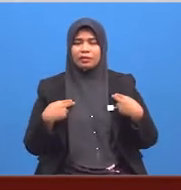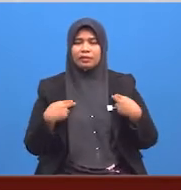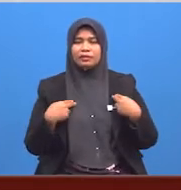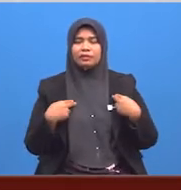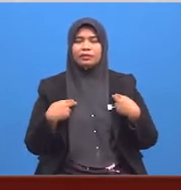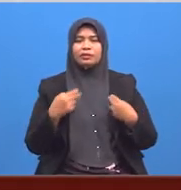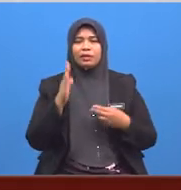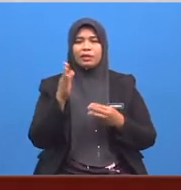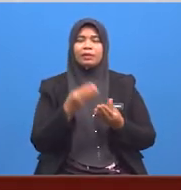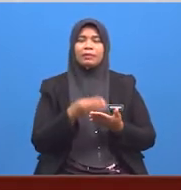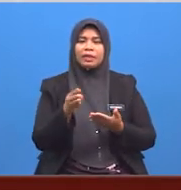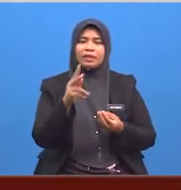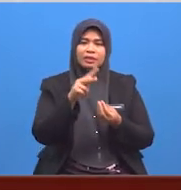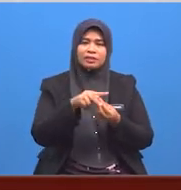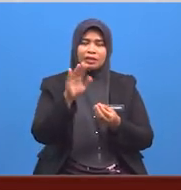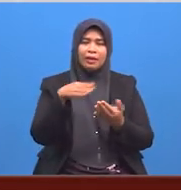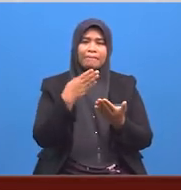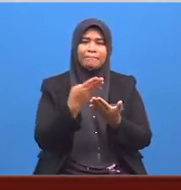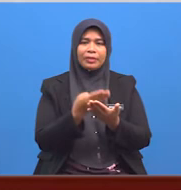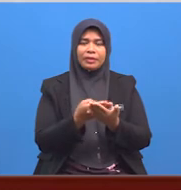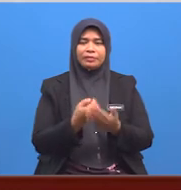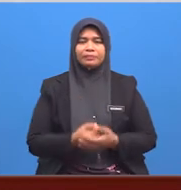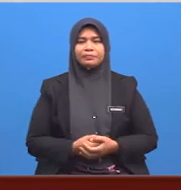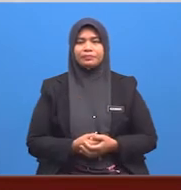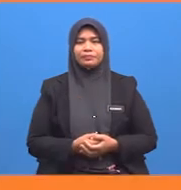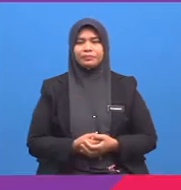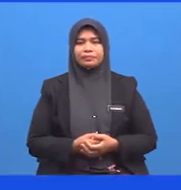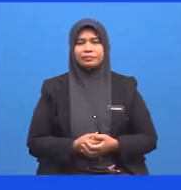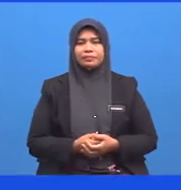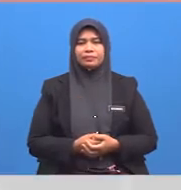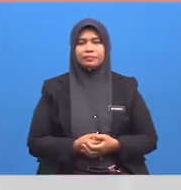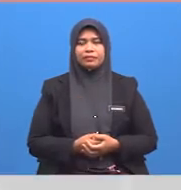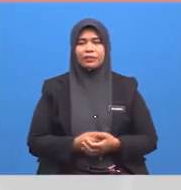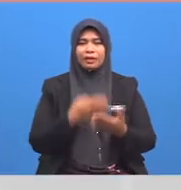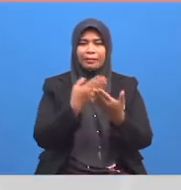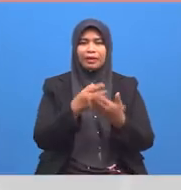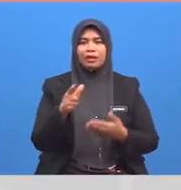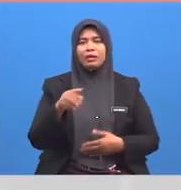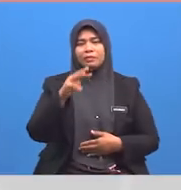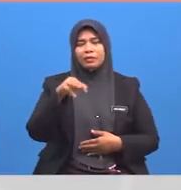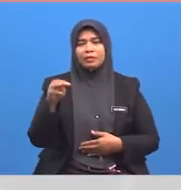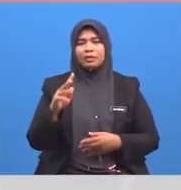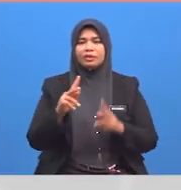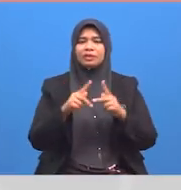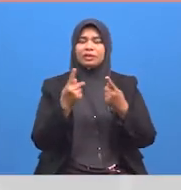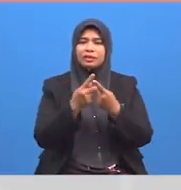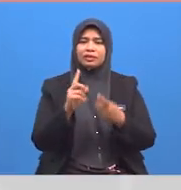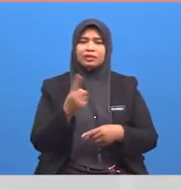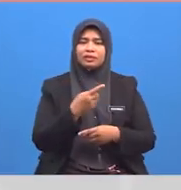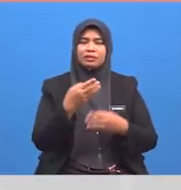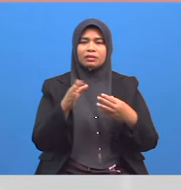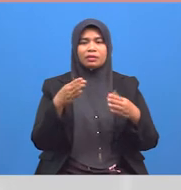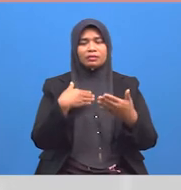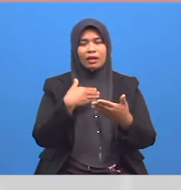memberi kesan yang baik di dalam diri individu dan masyarakat beda murid-murid kelas kita telah